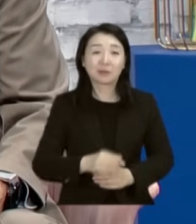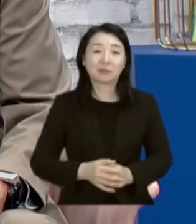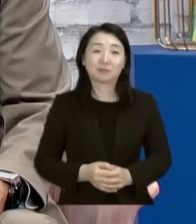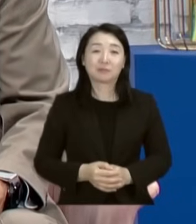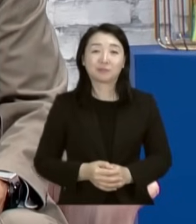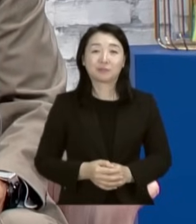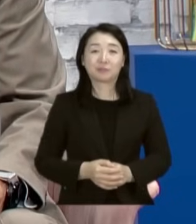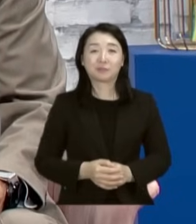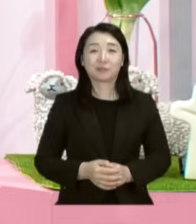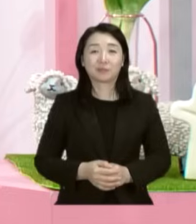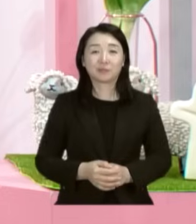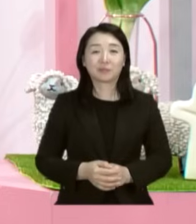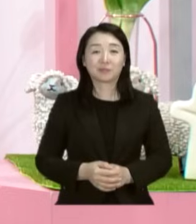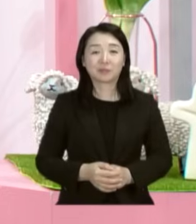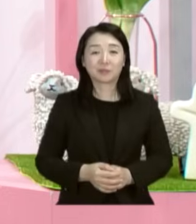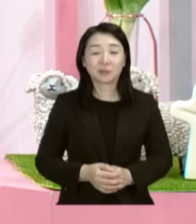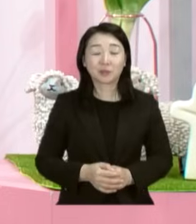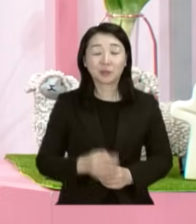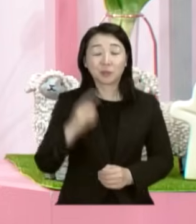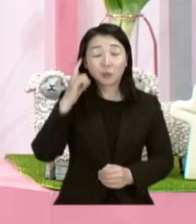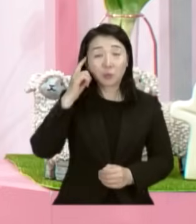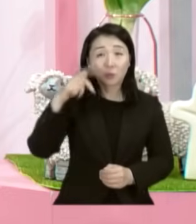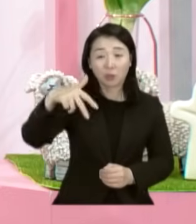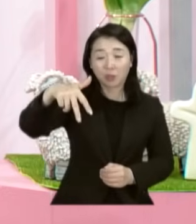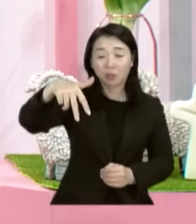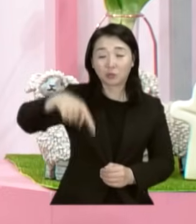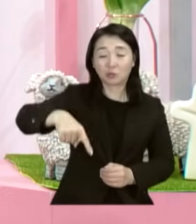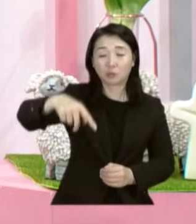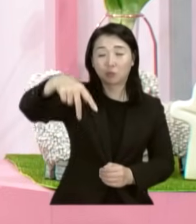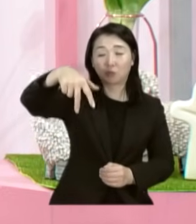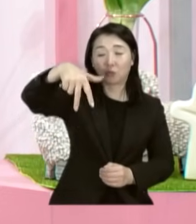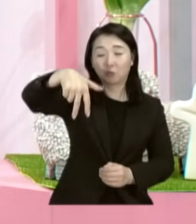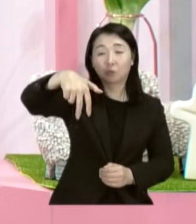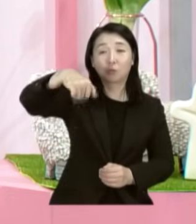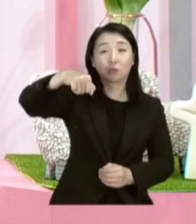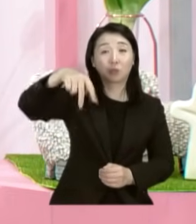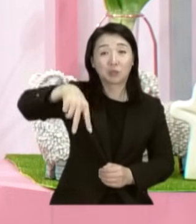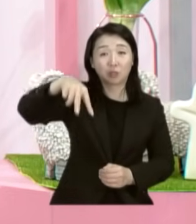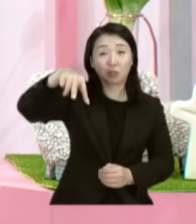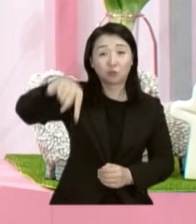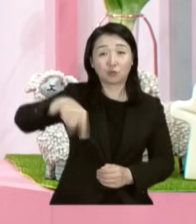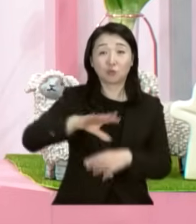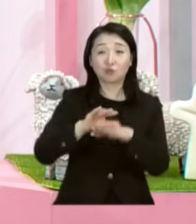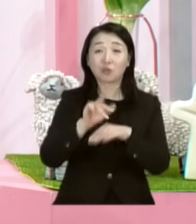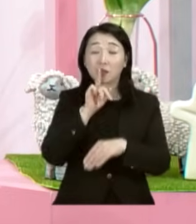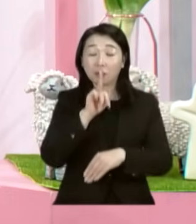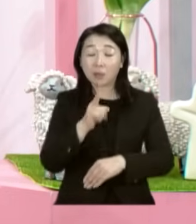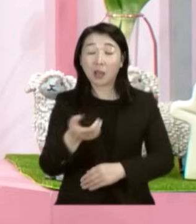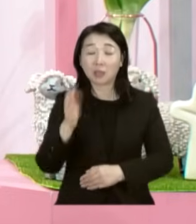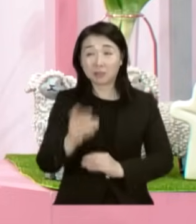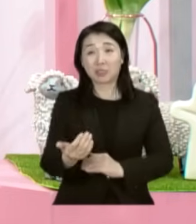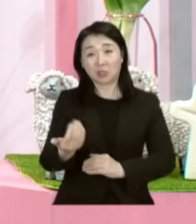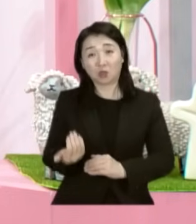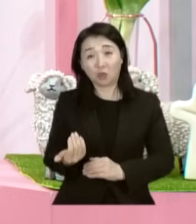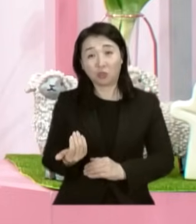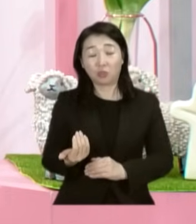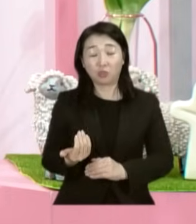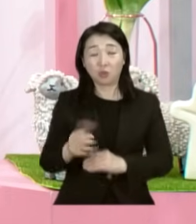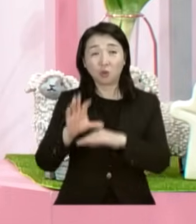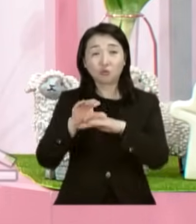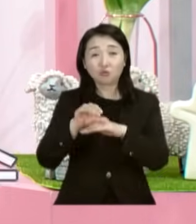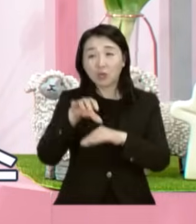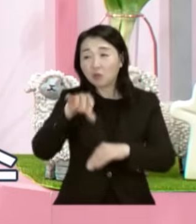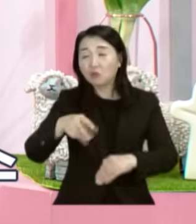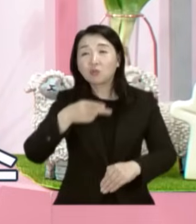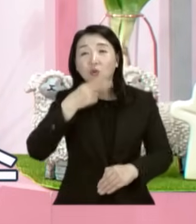왜요 어 사실 주지수 어 중계를 해 준다고 했다가 이제 직전에 중계를